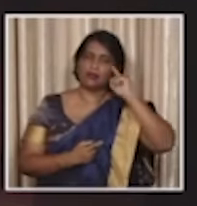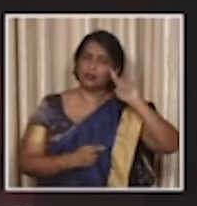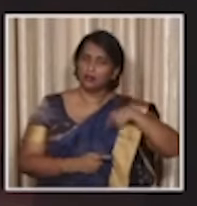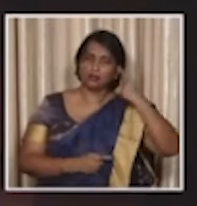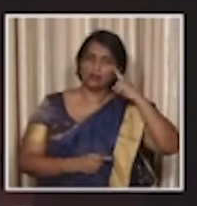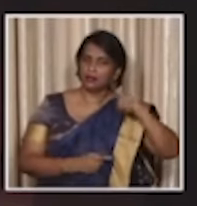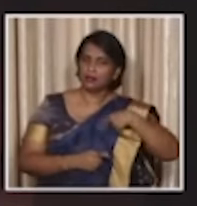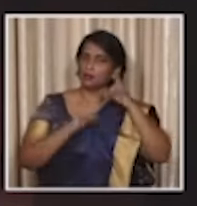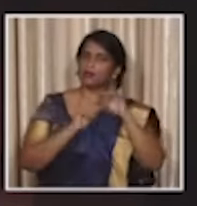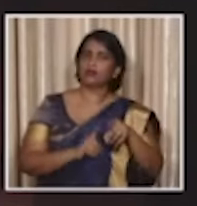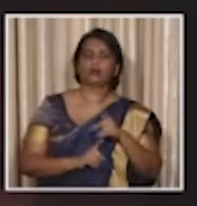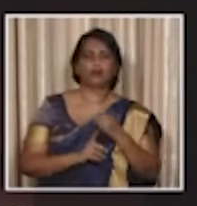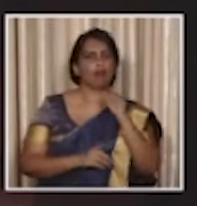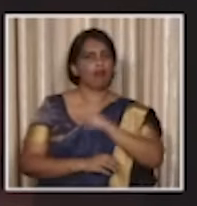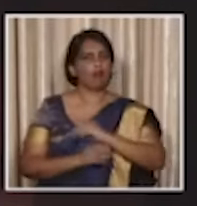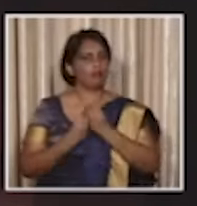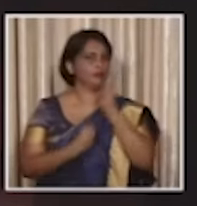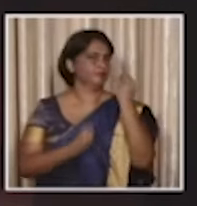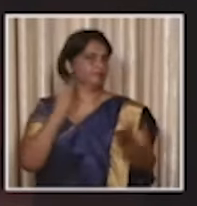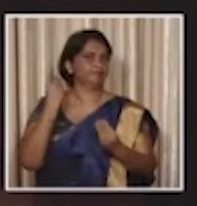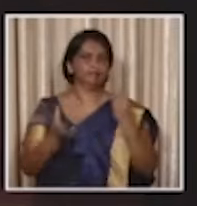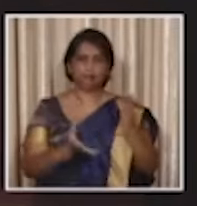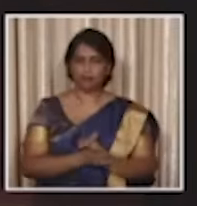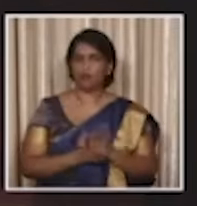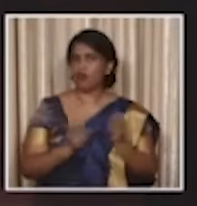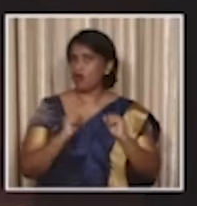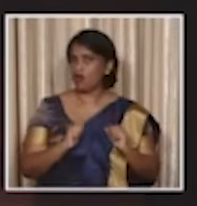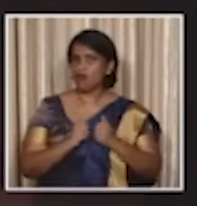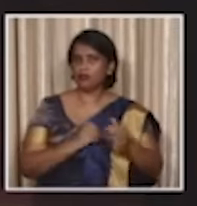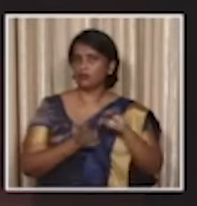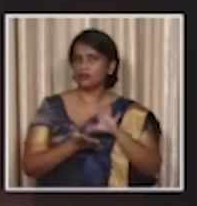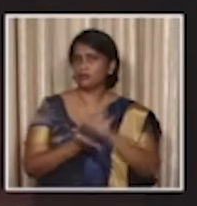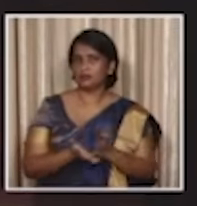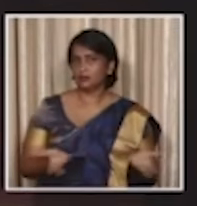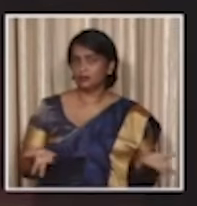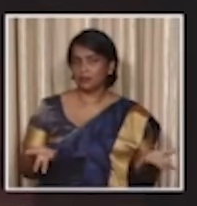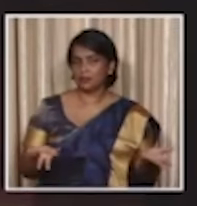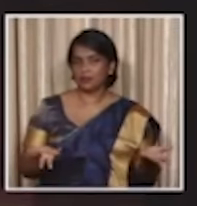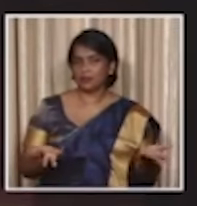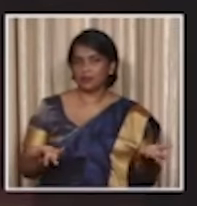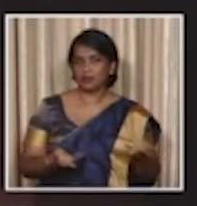විදියට ප්‍රතිලාභ ලබා දේවා. කොහොමද මේ තීන්දුව ගන්නෙ?